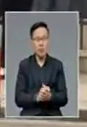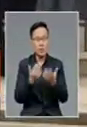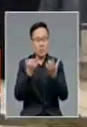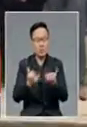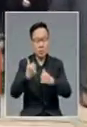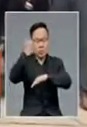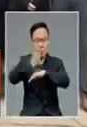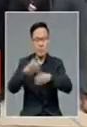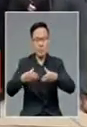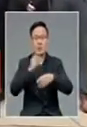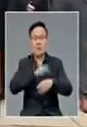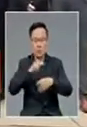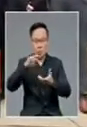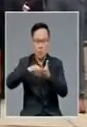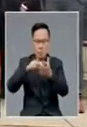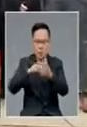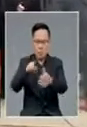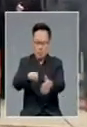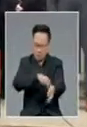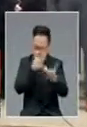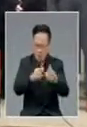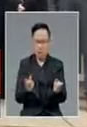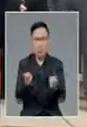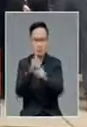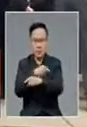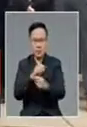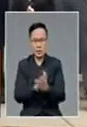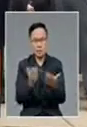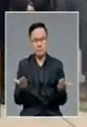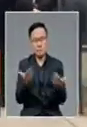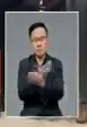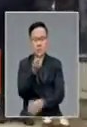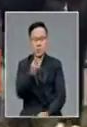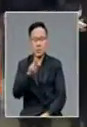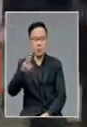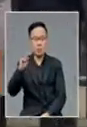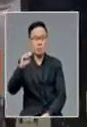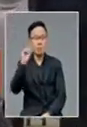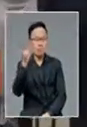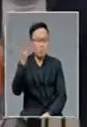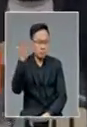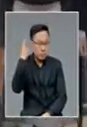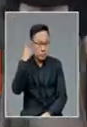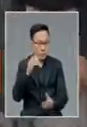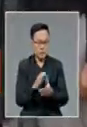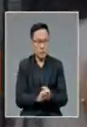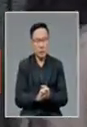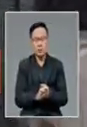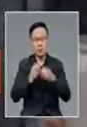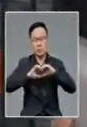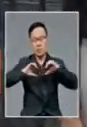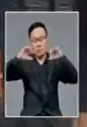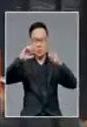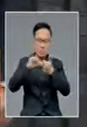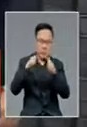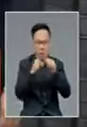มากนะคะการดำเนินการดังกล่าวเนี่ยเกิดขึ้นในระหว่างการปรับคณะรัฐมนตรีชุดใหม่ตั้งแต่เมื่อวานนี้หลังจากที่รัฐบาลของเธอเนี่ยเ